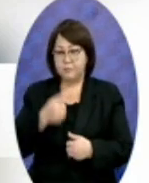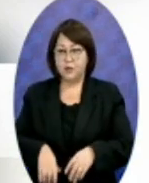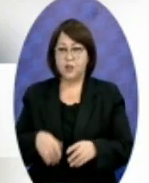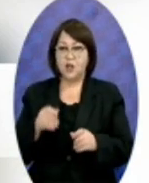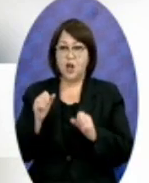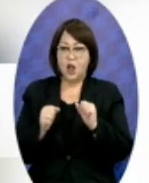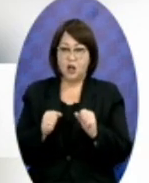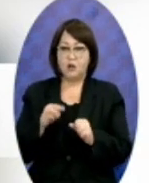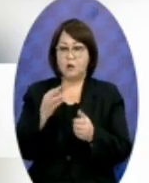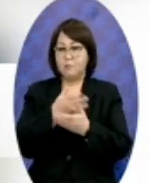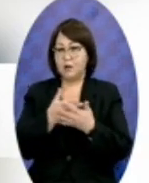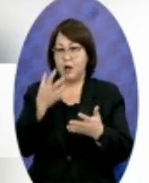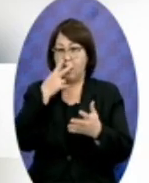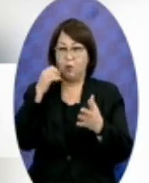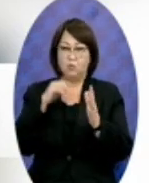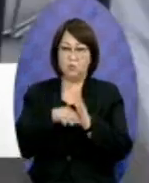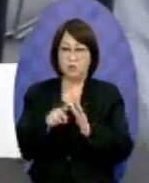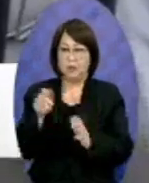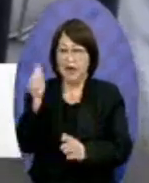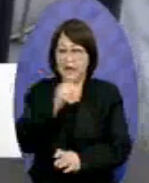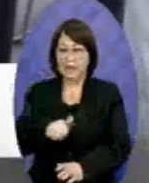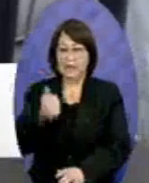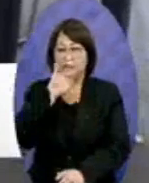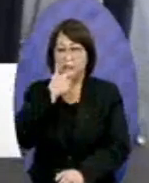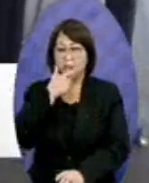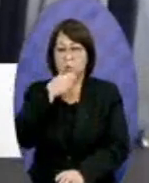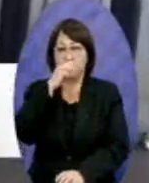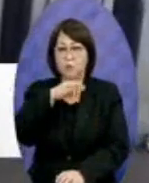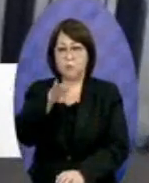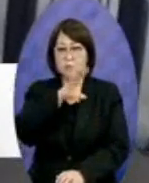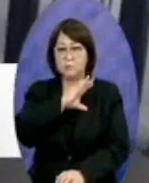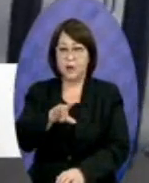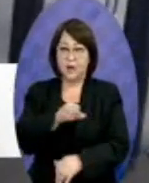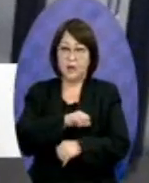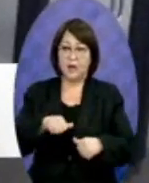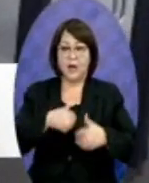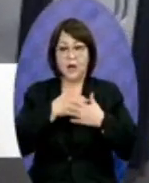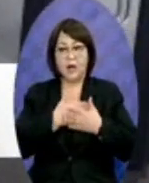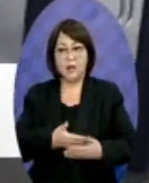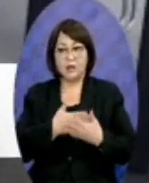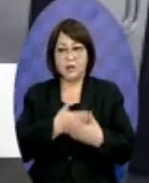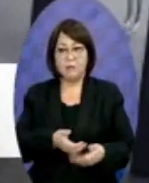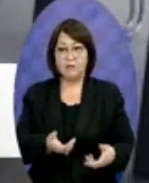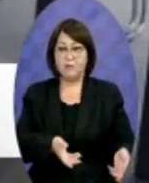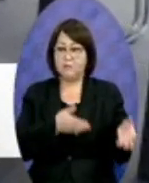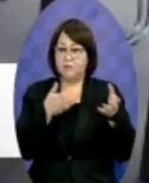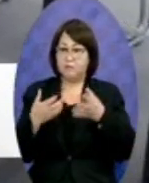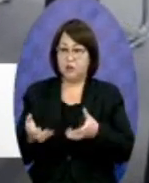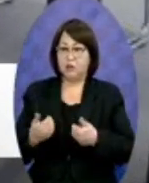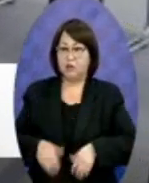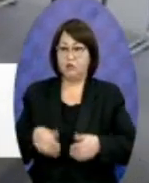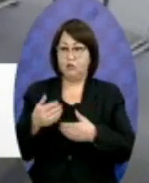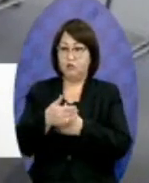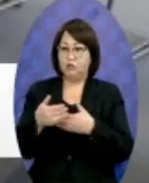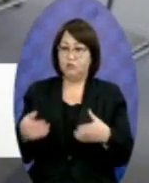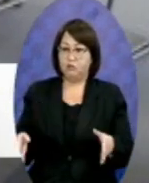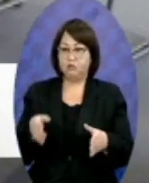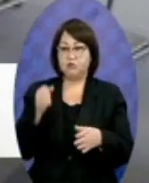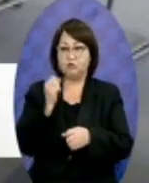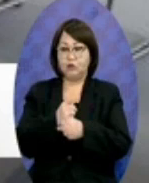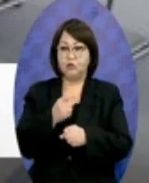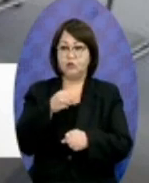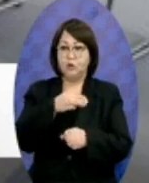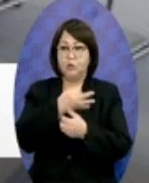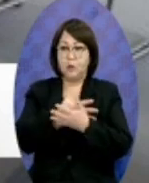төхөөрөмжийн хүрэлцээ ангамж муу байдаг учраас за нэгэн төрийн бус байгууллагаас иргэдийн хандив тусламж дэмжлэгээр тус эмнэлгийн Ниран тасгийн тоног төхөөрөмжүүдийг